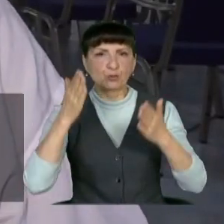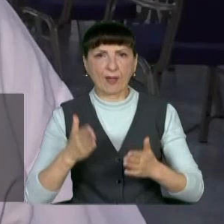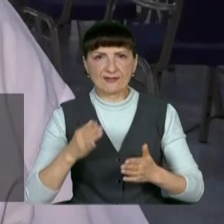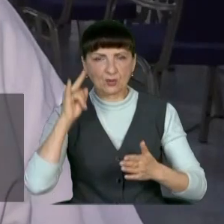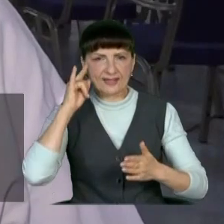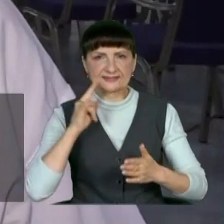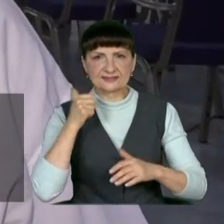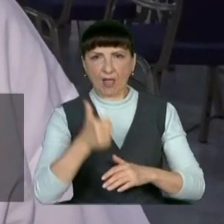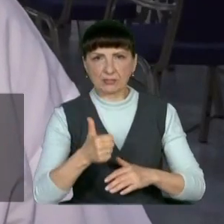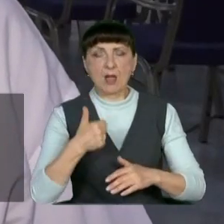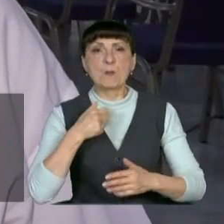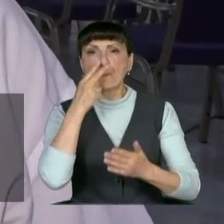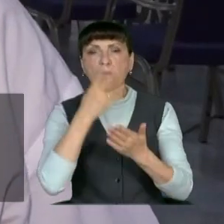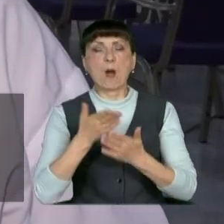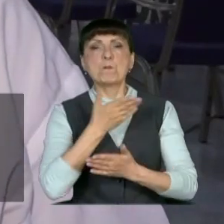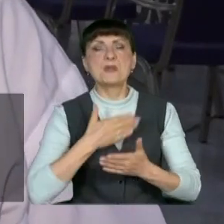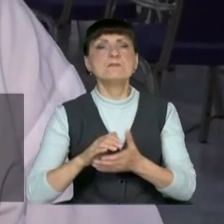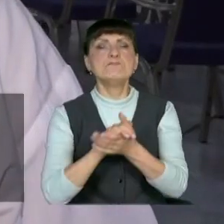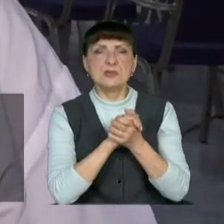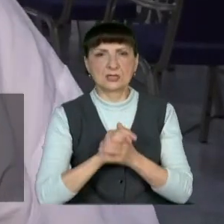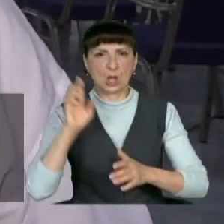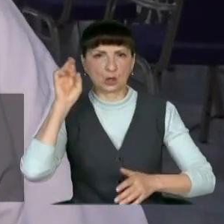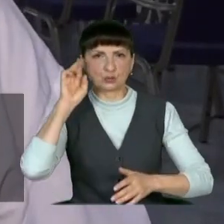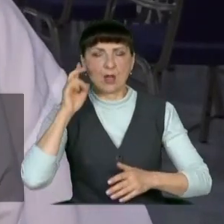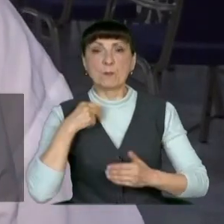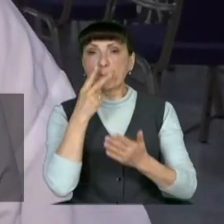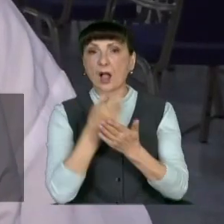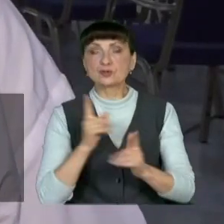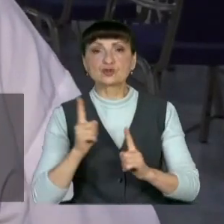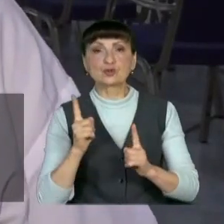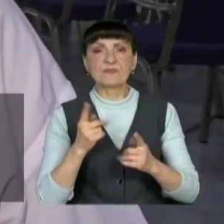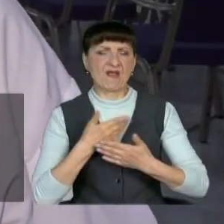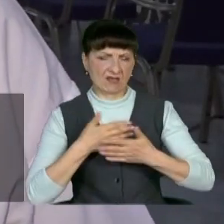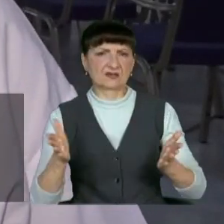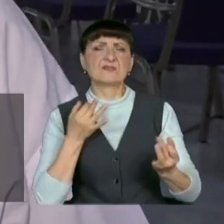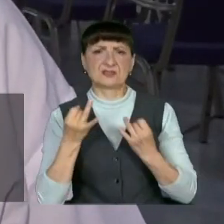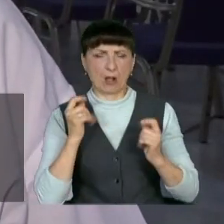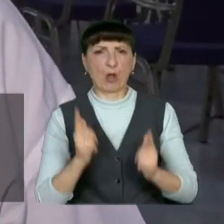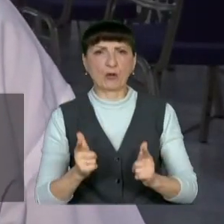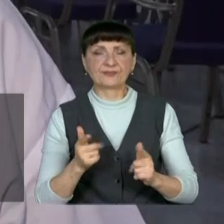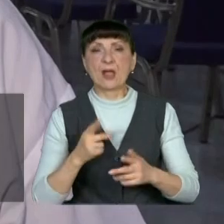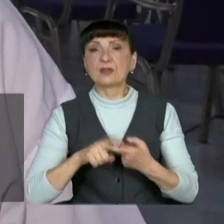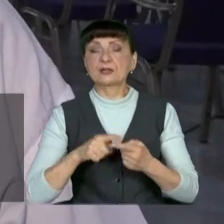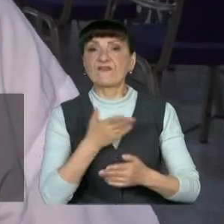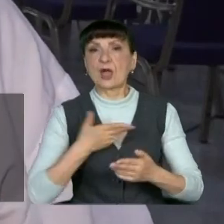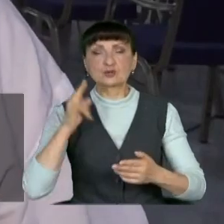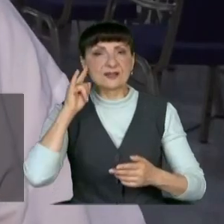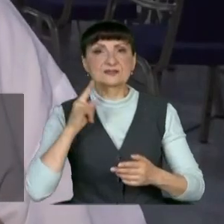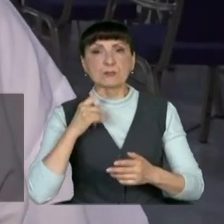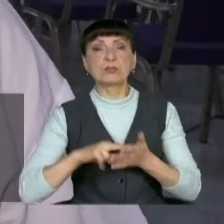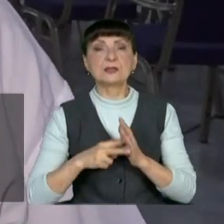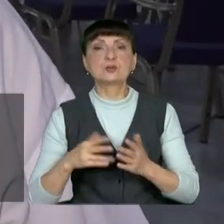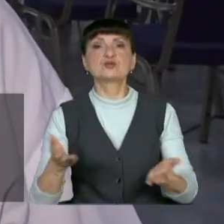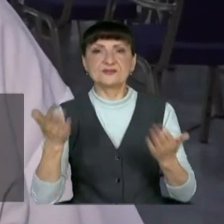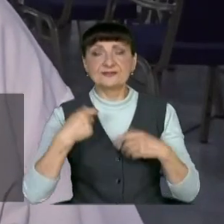тем самым мы показываем, что мы мирное государство. Мы показываем, что открыты к диалогу. Благодаря этому, например, в нашу страну планируют